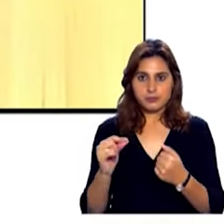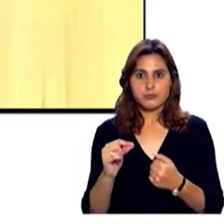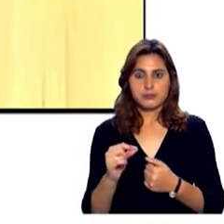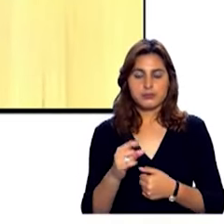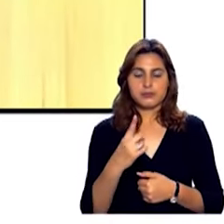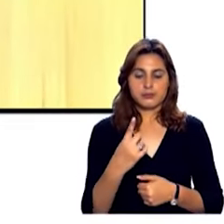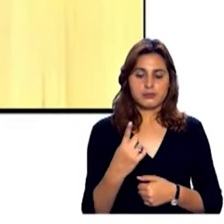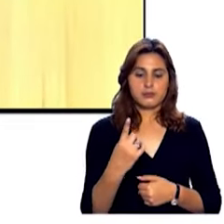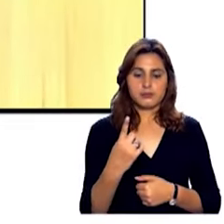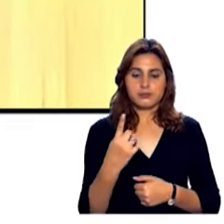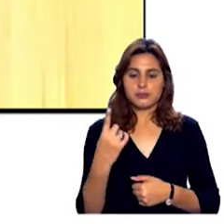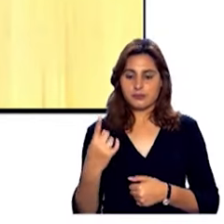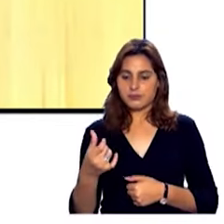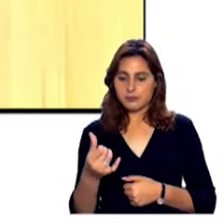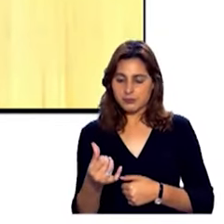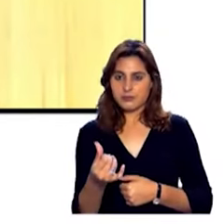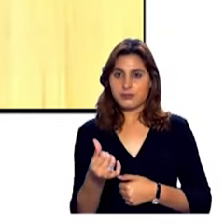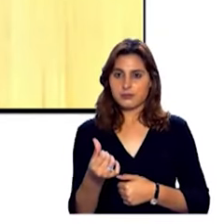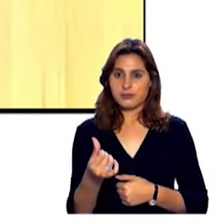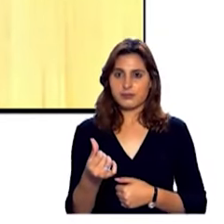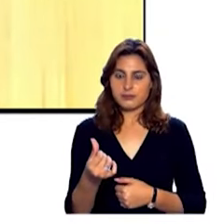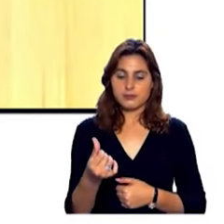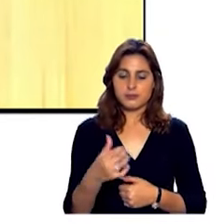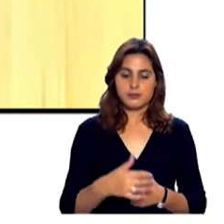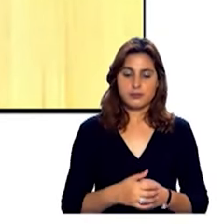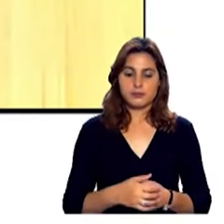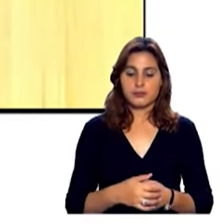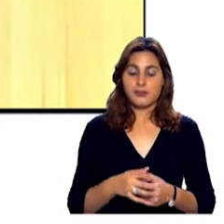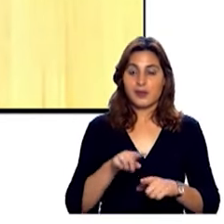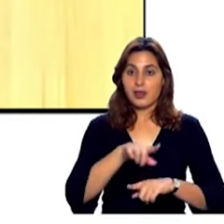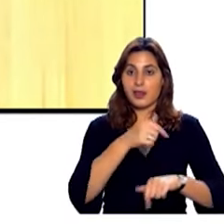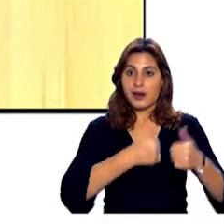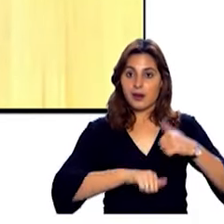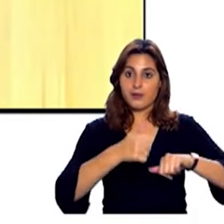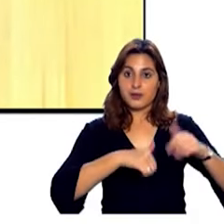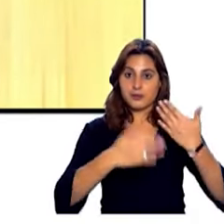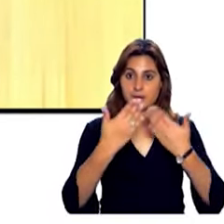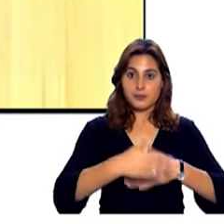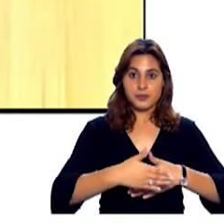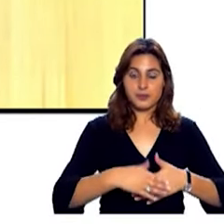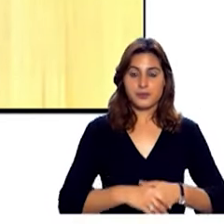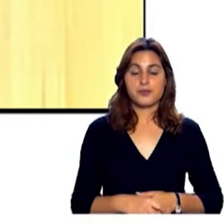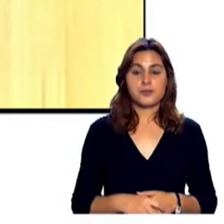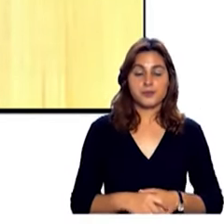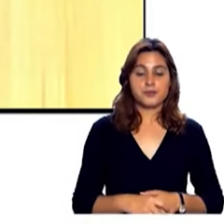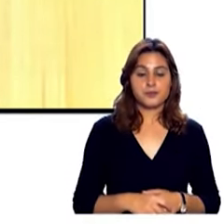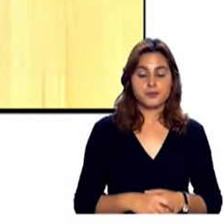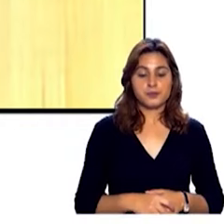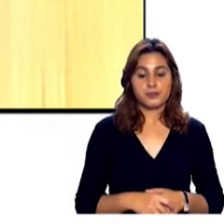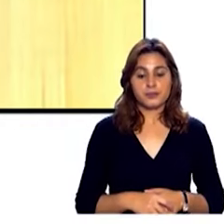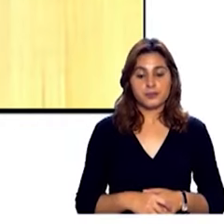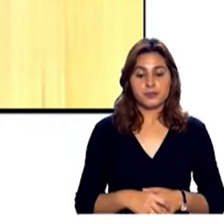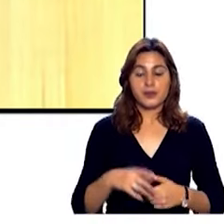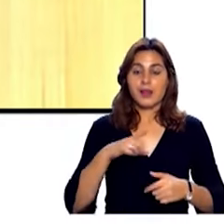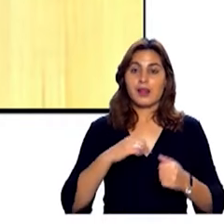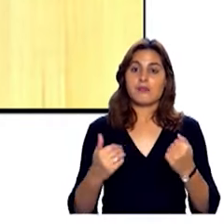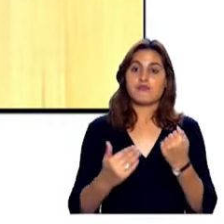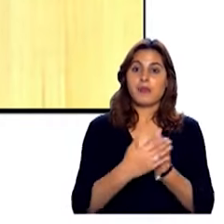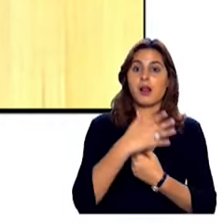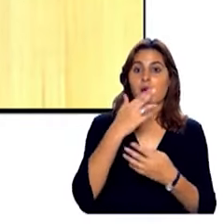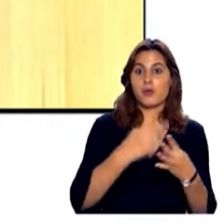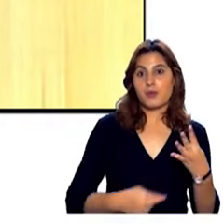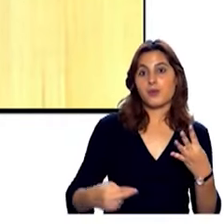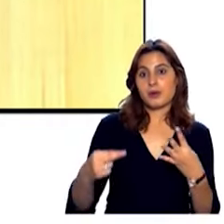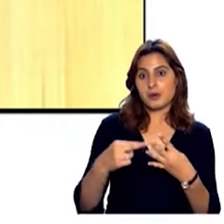di violazione di valutazione giudiziale Della prova e questo ammettere Il ricorso per cassazione in realtà all'inizio